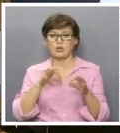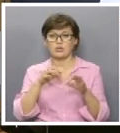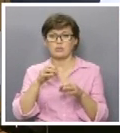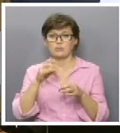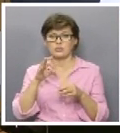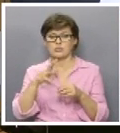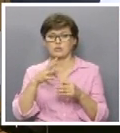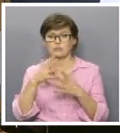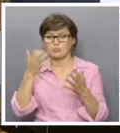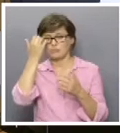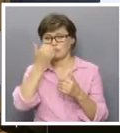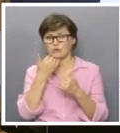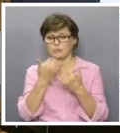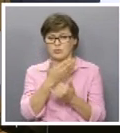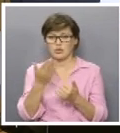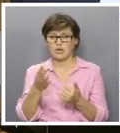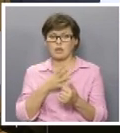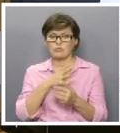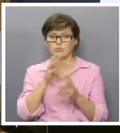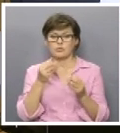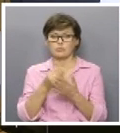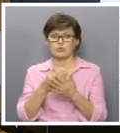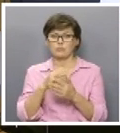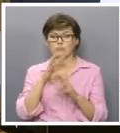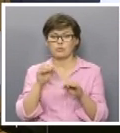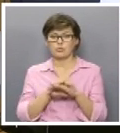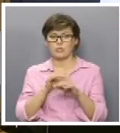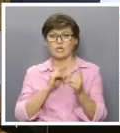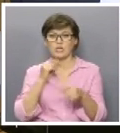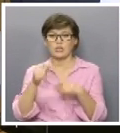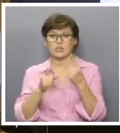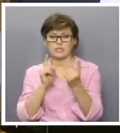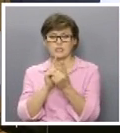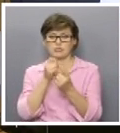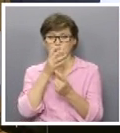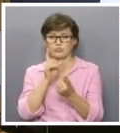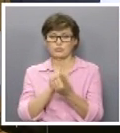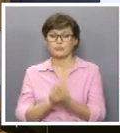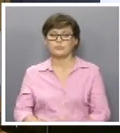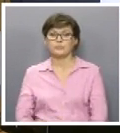Көп рахмет сіздерге. Мен сіздермен құрметті көрермен қоштасамын. Келесі кездескенше күн жақсы.